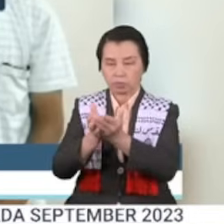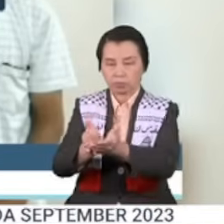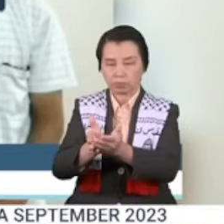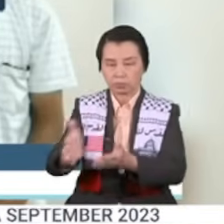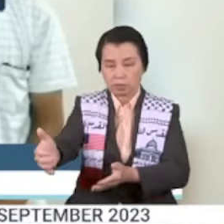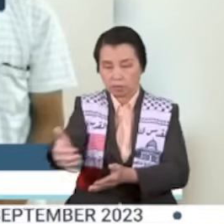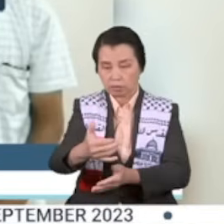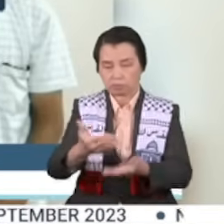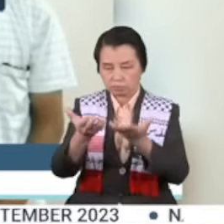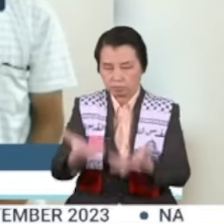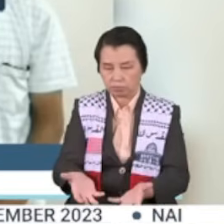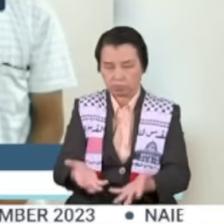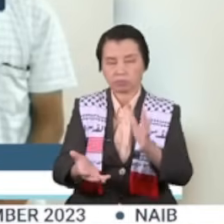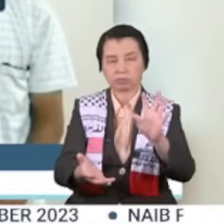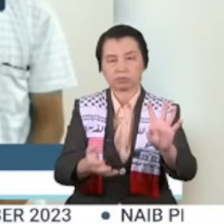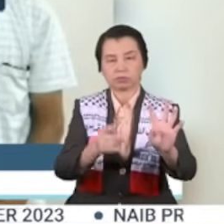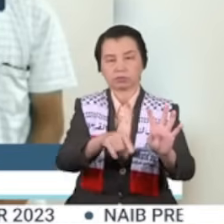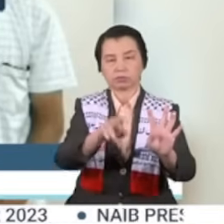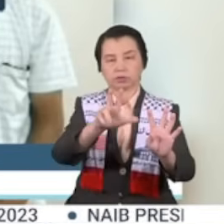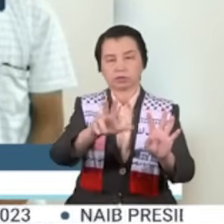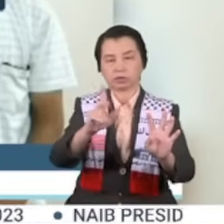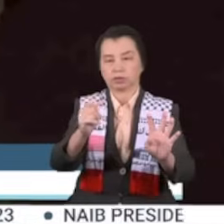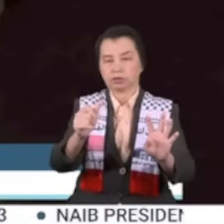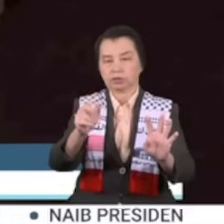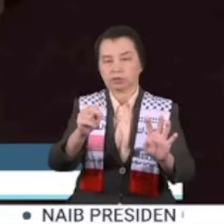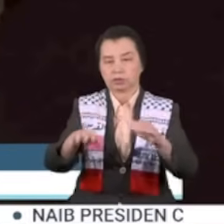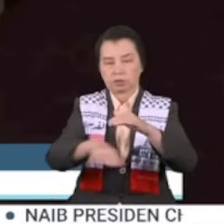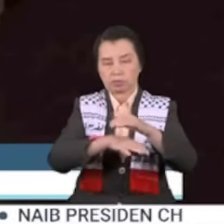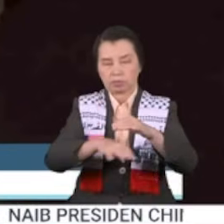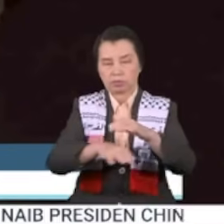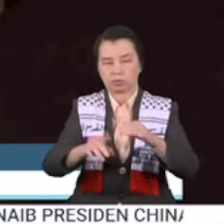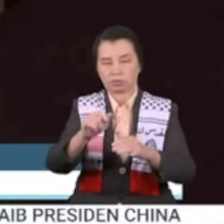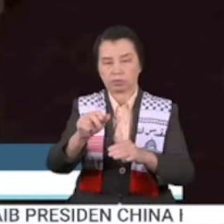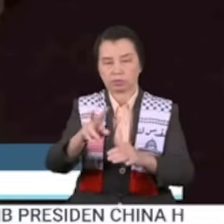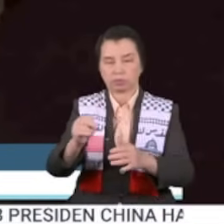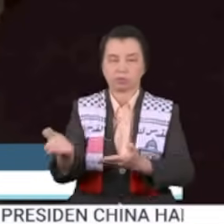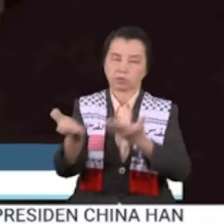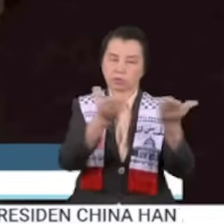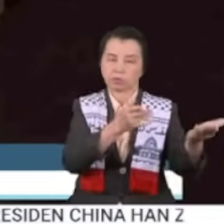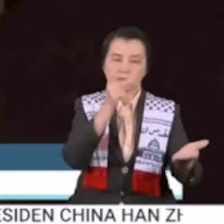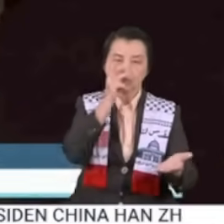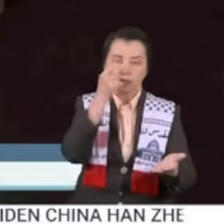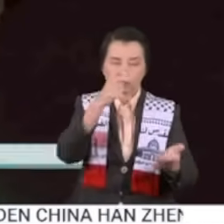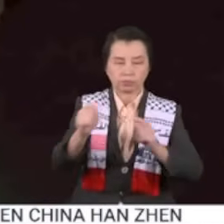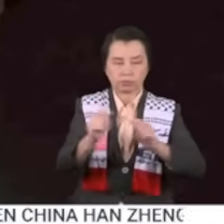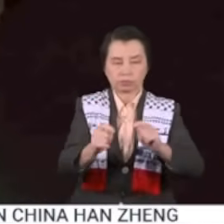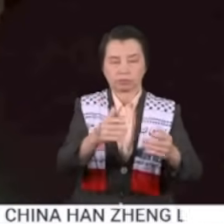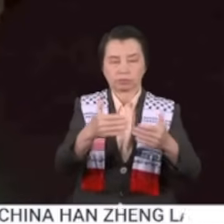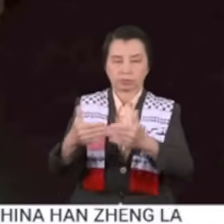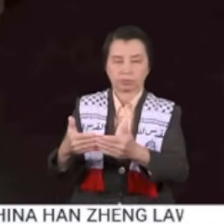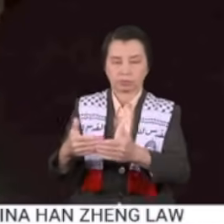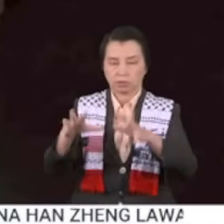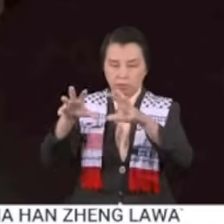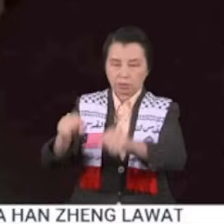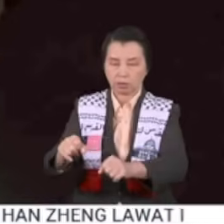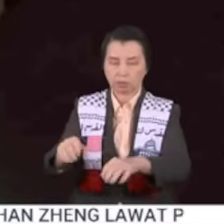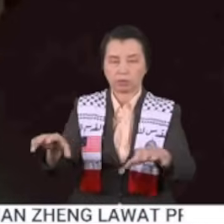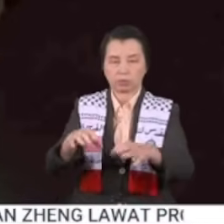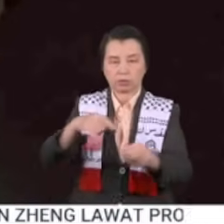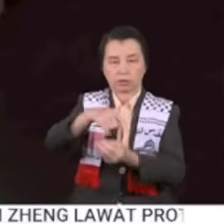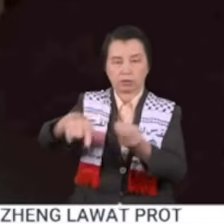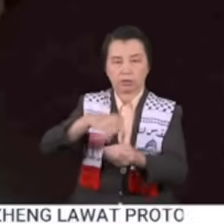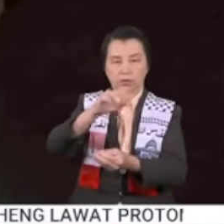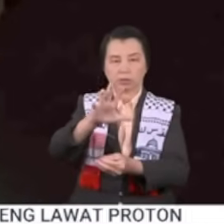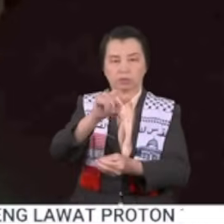hasil tangkapan dianggar seberat 4.3 Tan dibawa ke JT Zon maritim Kuala Kedah untuk tindakan lanjut tangkapan dilakukan di